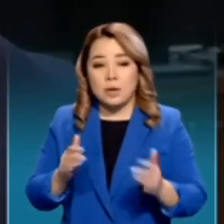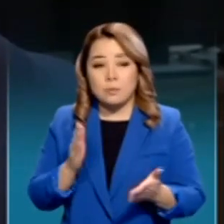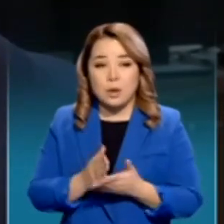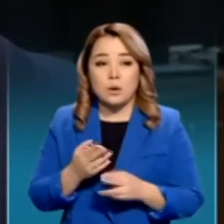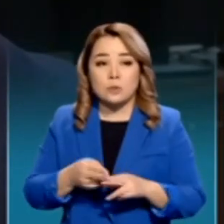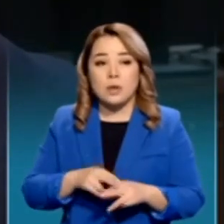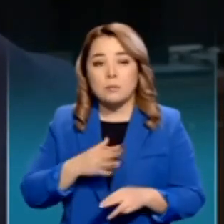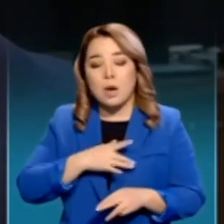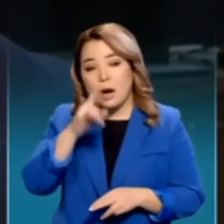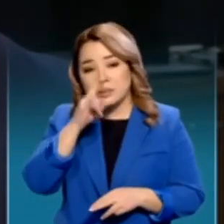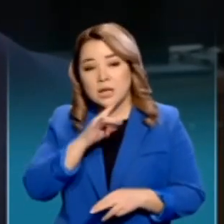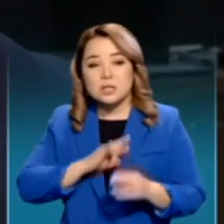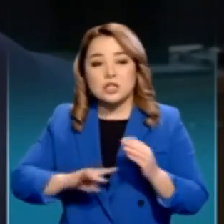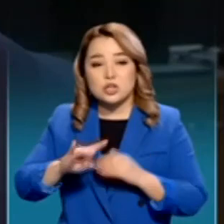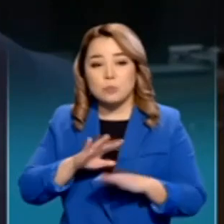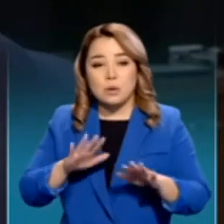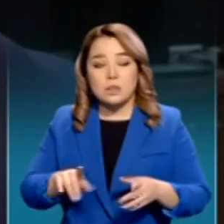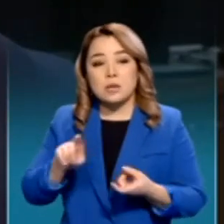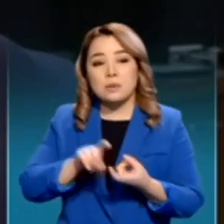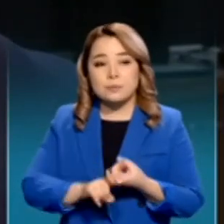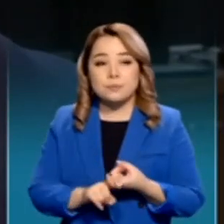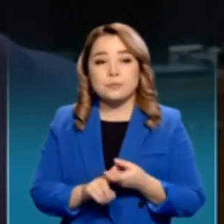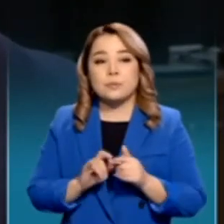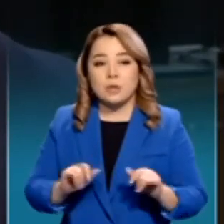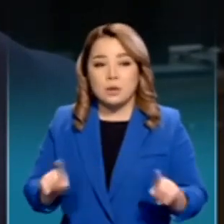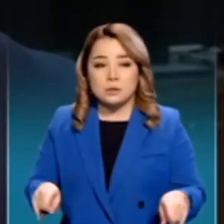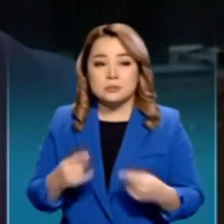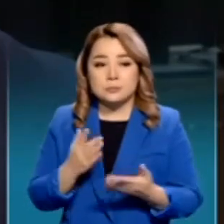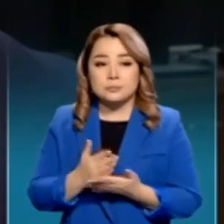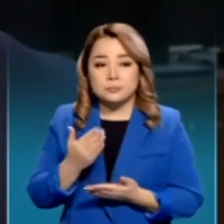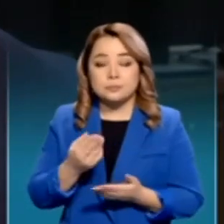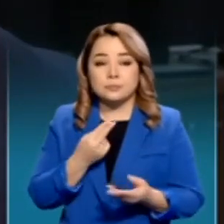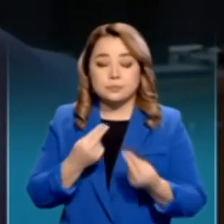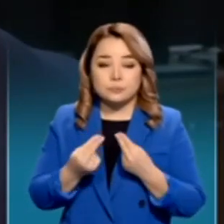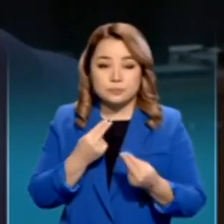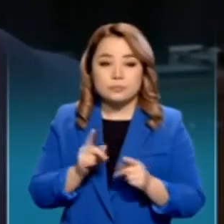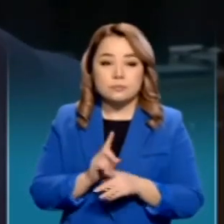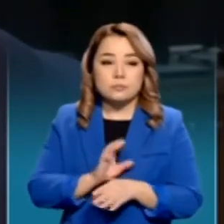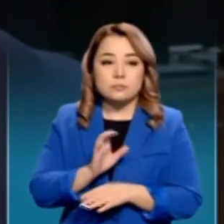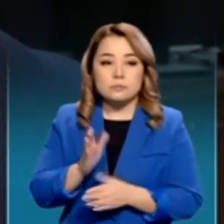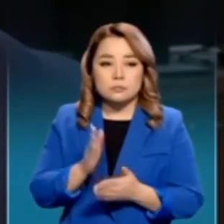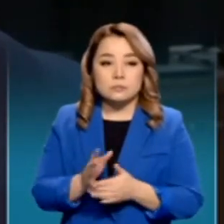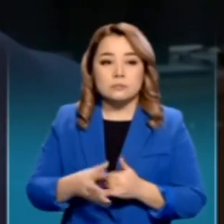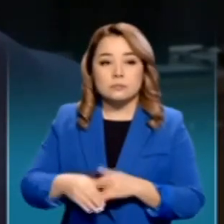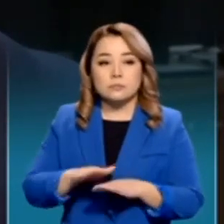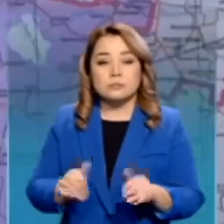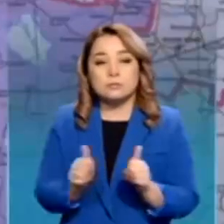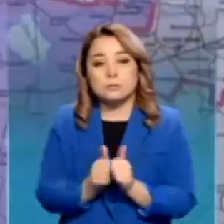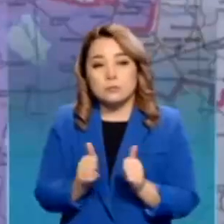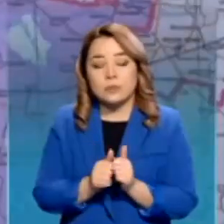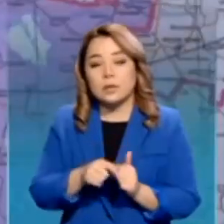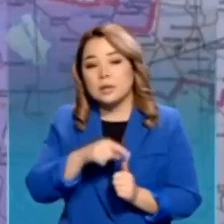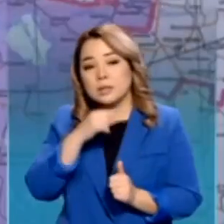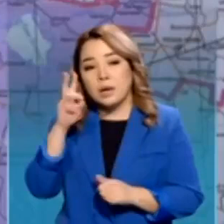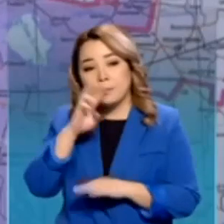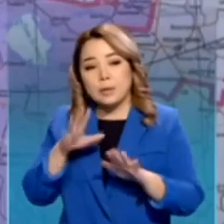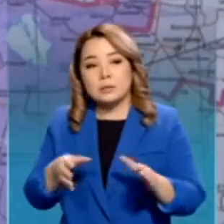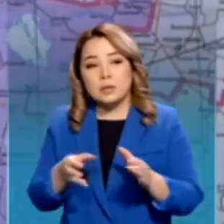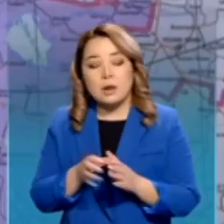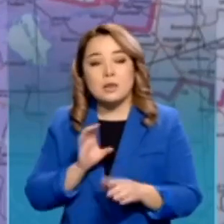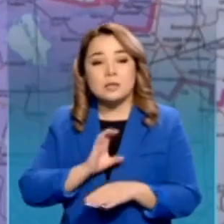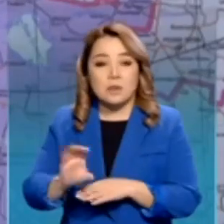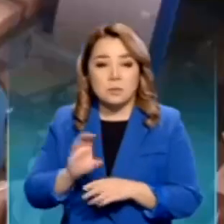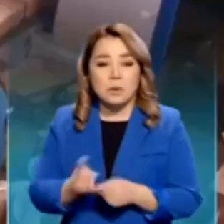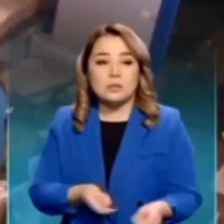мынау біздің Қазақстан Республика бойымен таратылады. Продукциясы сосын манайымыздағы Ресей мемлекетіне